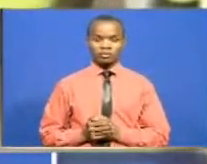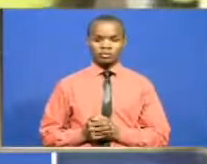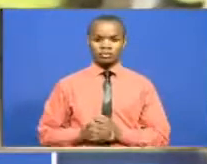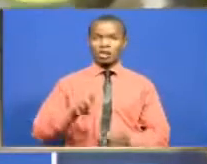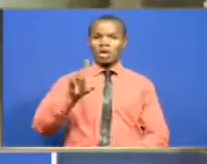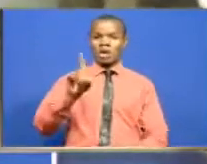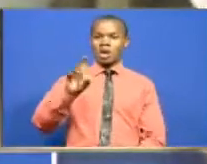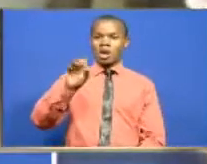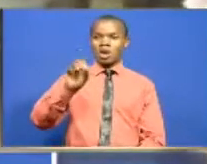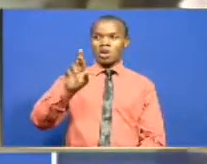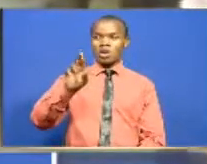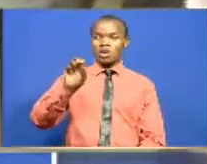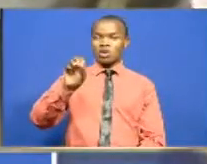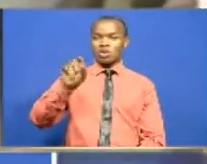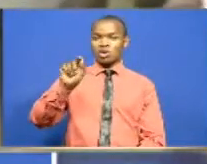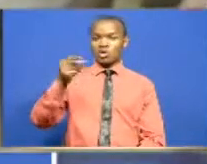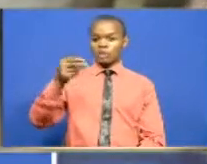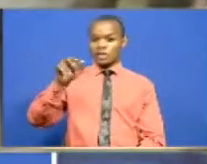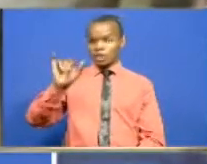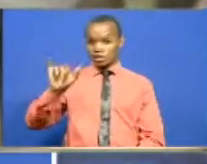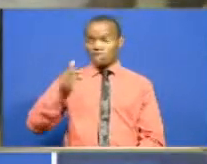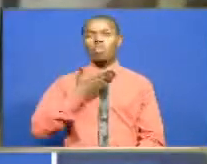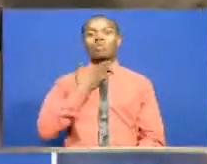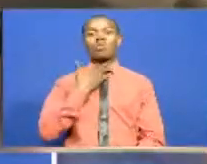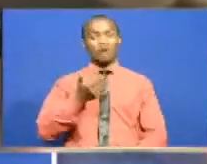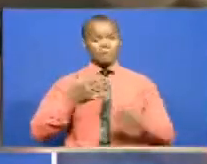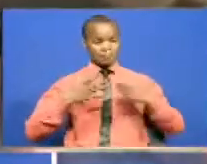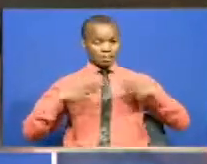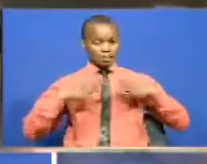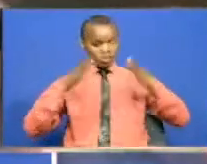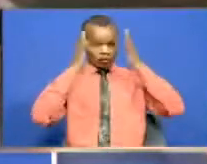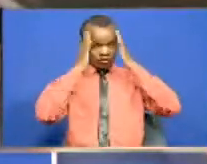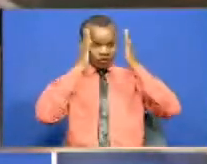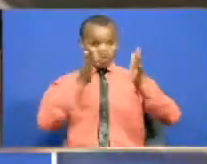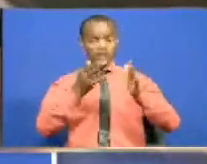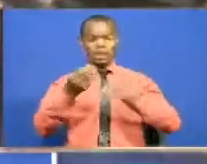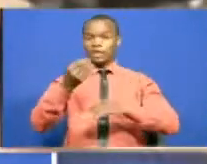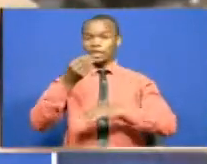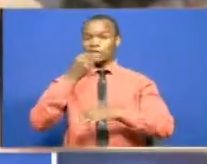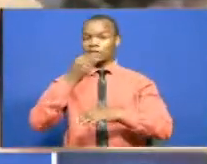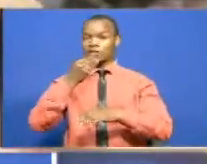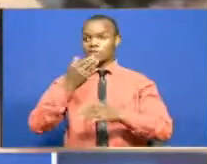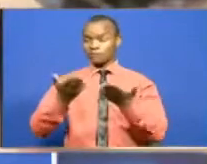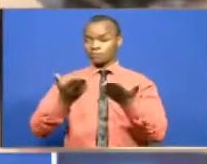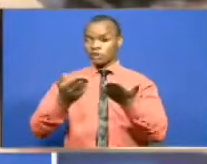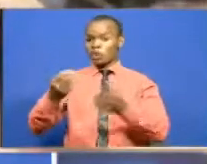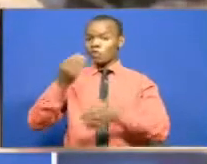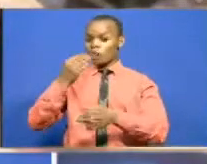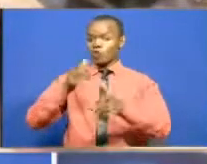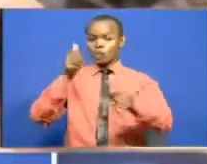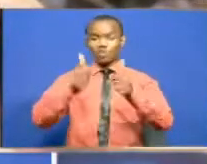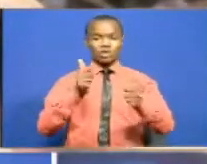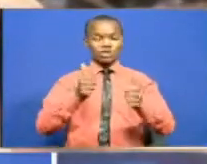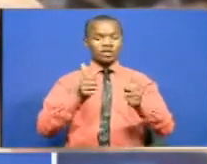Dorothy Nyong'o amewataka wakazi kumakinika na kula vyakula vya jadi, ambapo alitambua ushirikiano na mashirika kadha pamoja na klabu